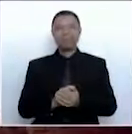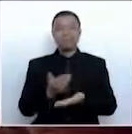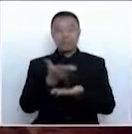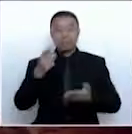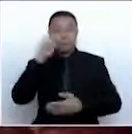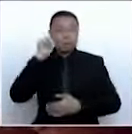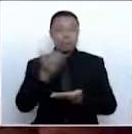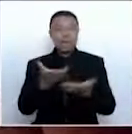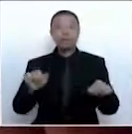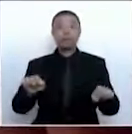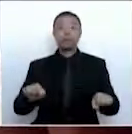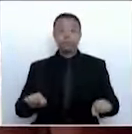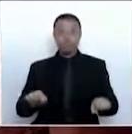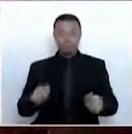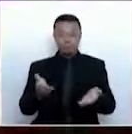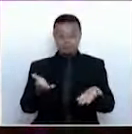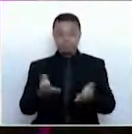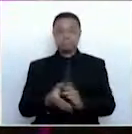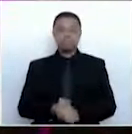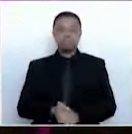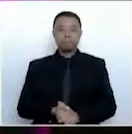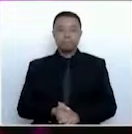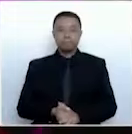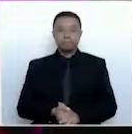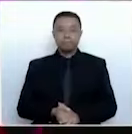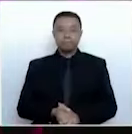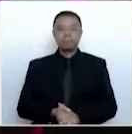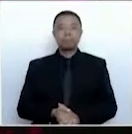Hadirin disilakan duduk kembali.